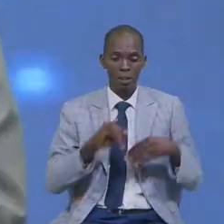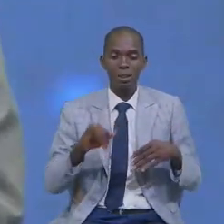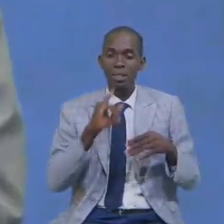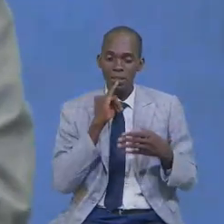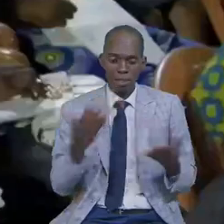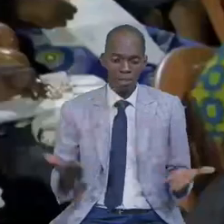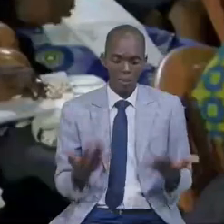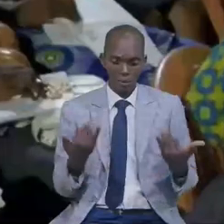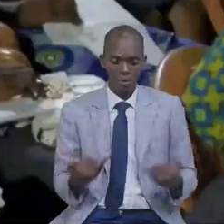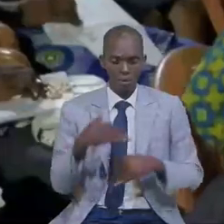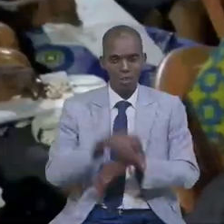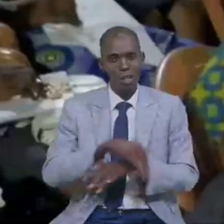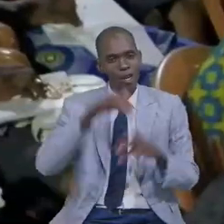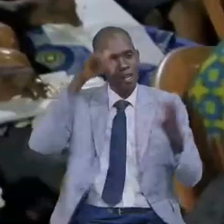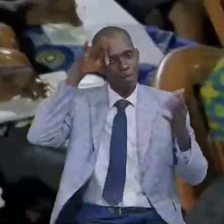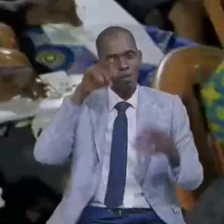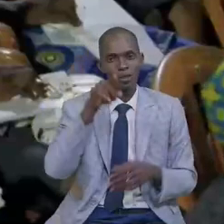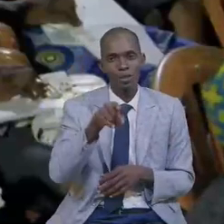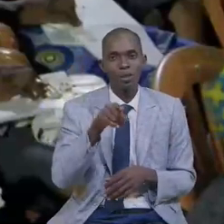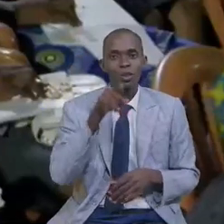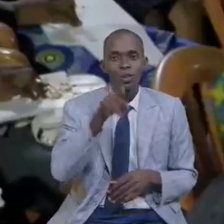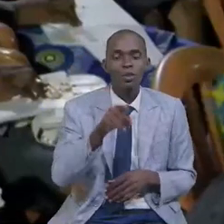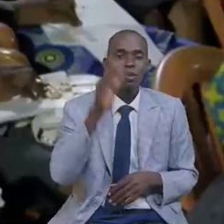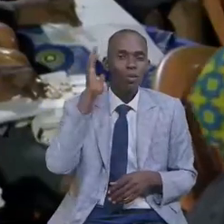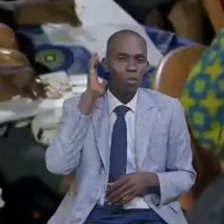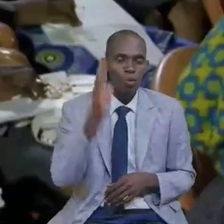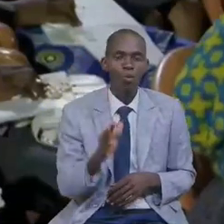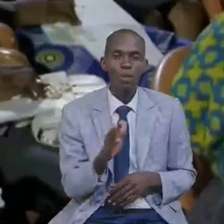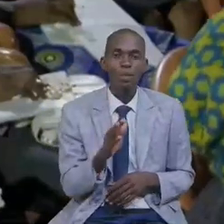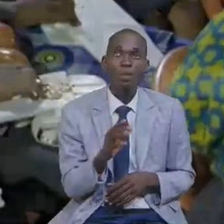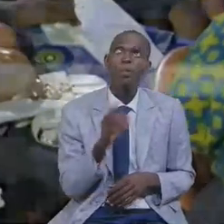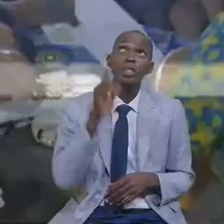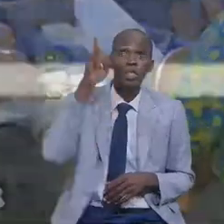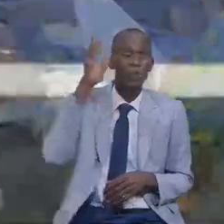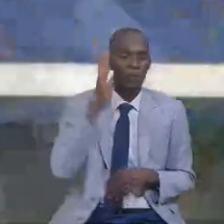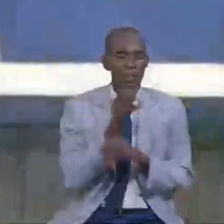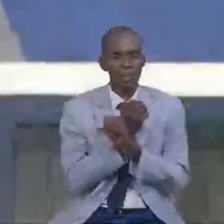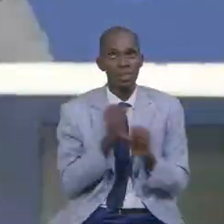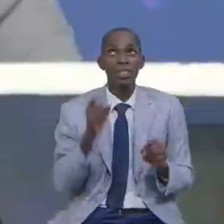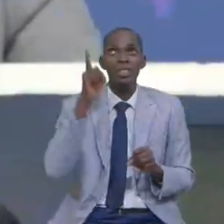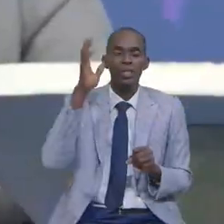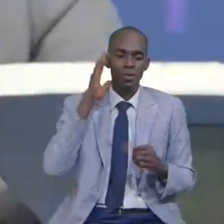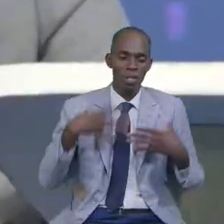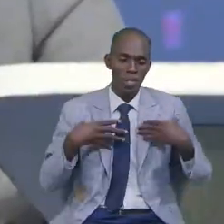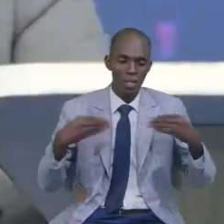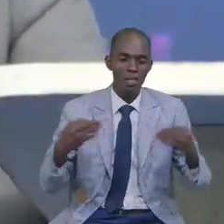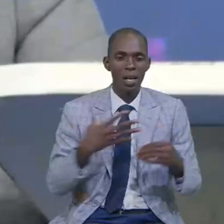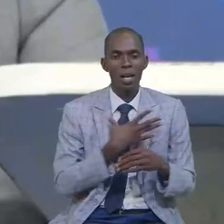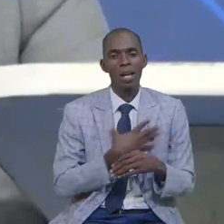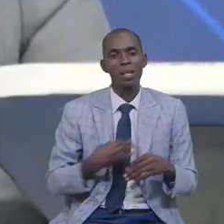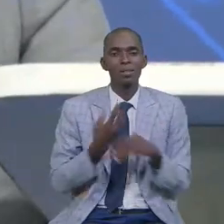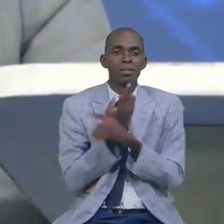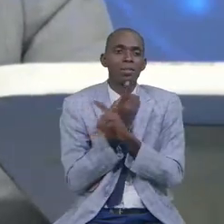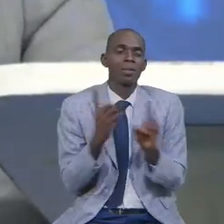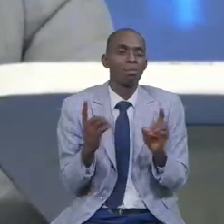et elle t'attend. Il va sauver, il va guérir, il va délivrer. Quelle que soit